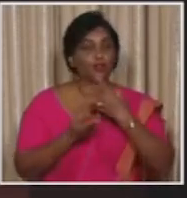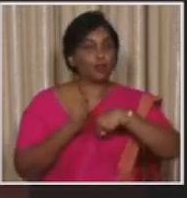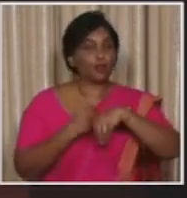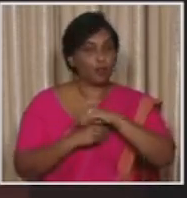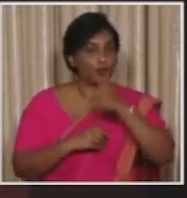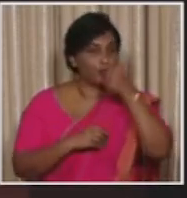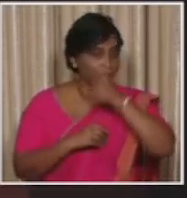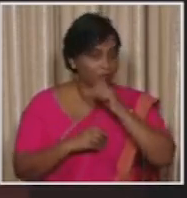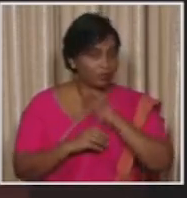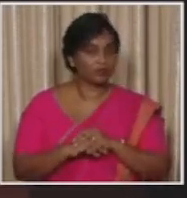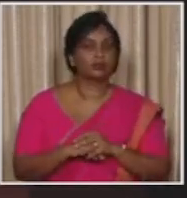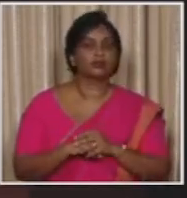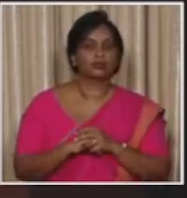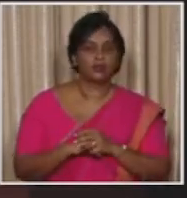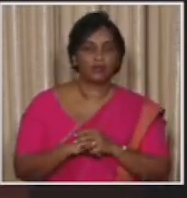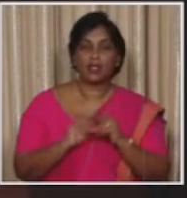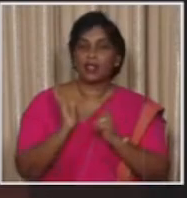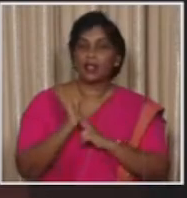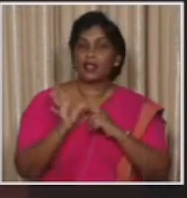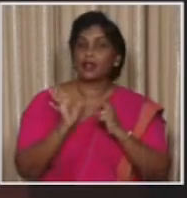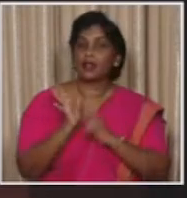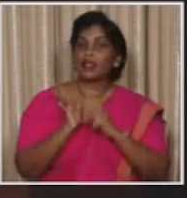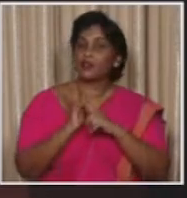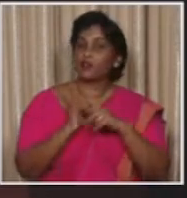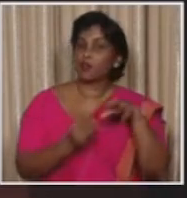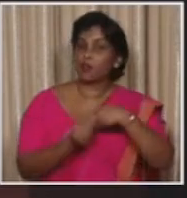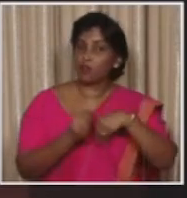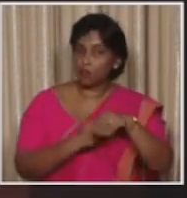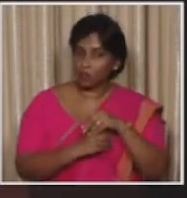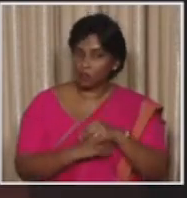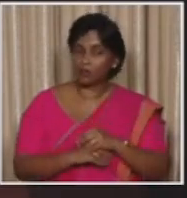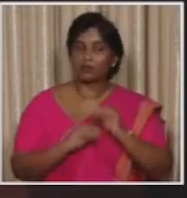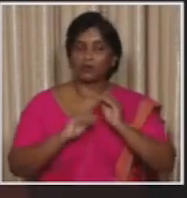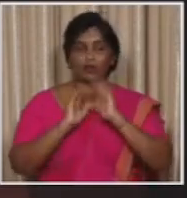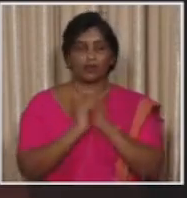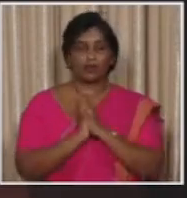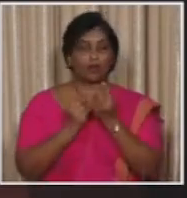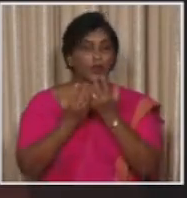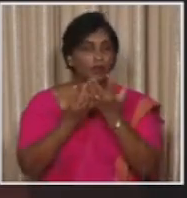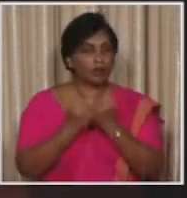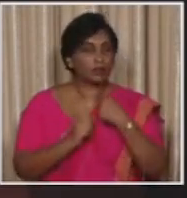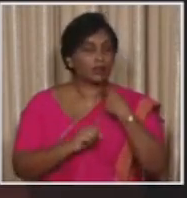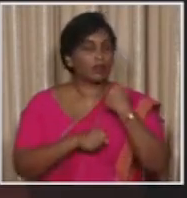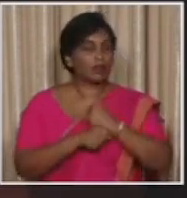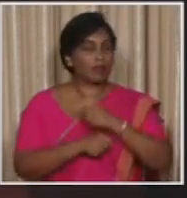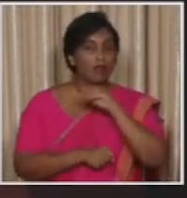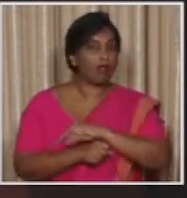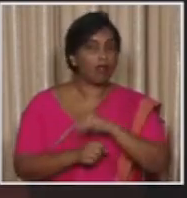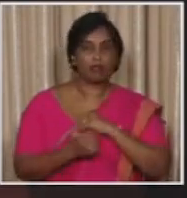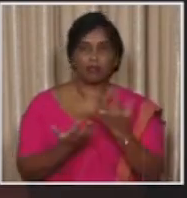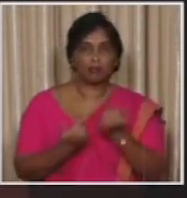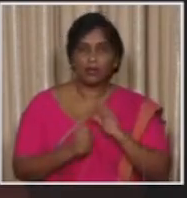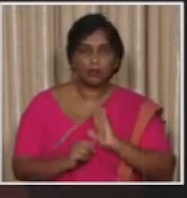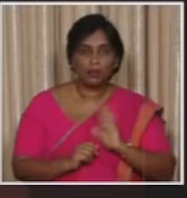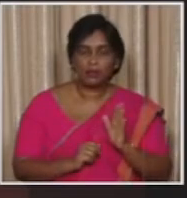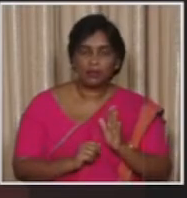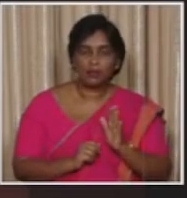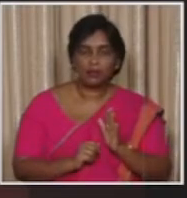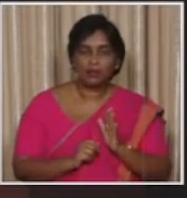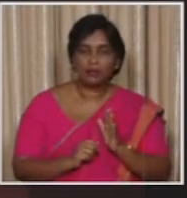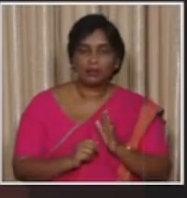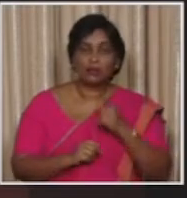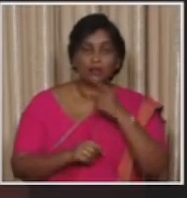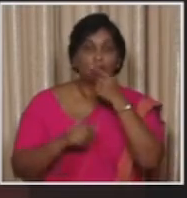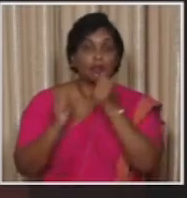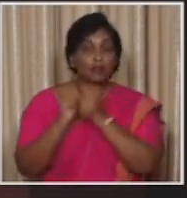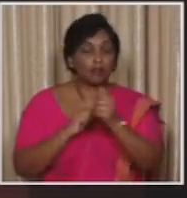වංචාව, නැනෝ පෝර වංචාව, ඒ සල්ලි ලැබෙනකොට රටට රාජ්‍ය ආදායමක් නෙමෙයිද? ඒව